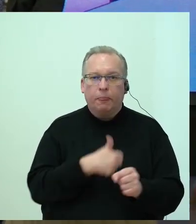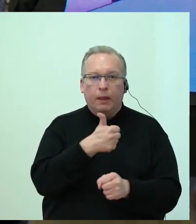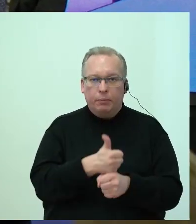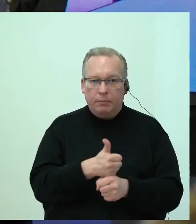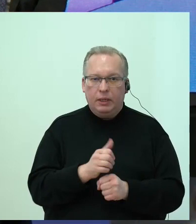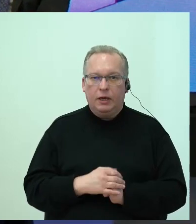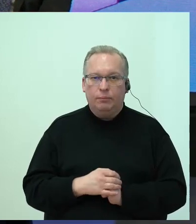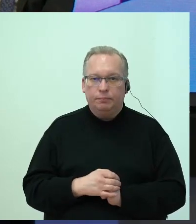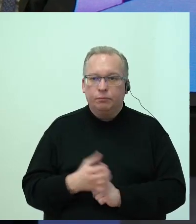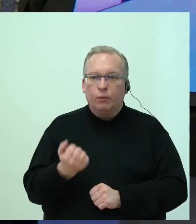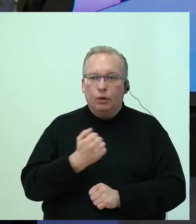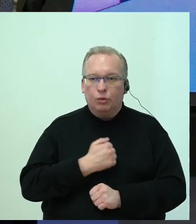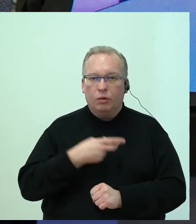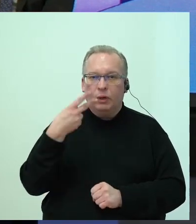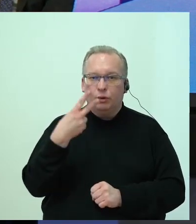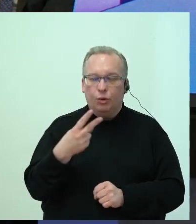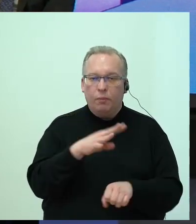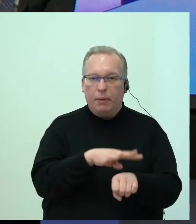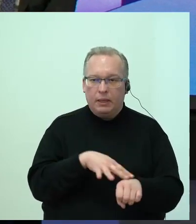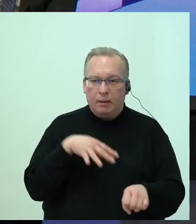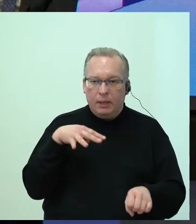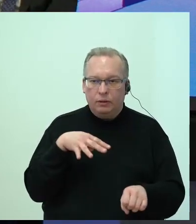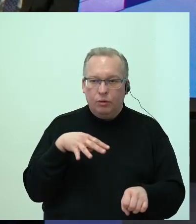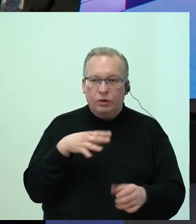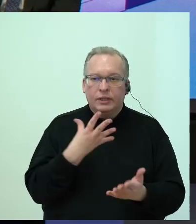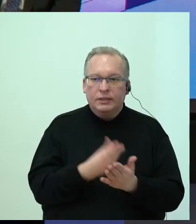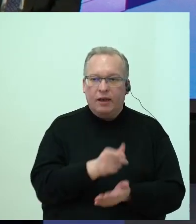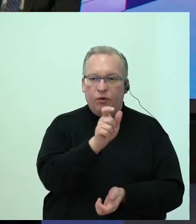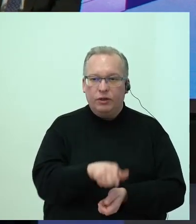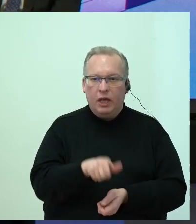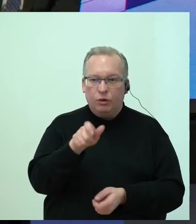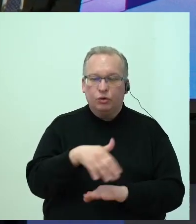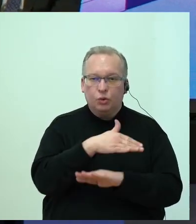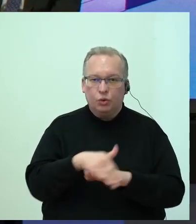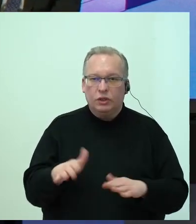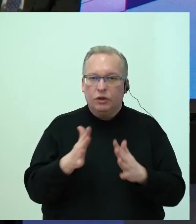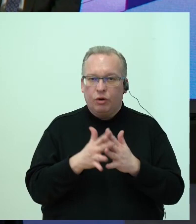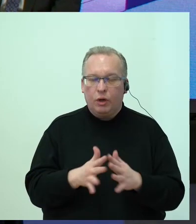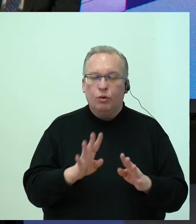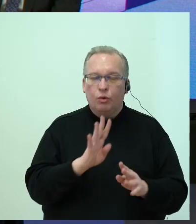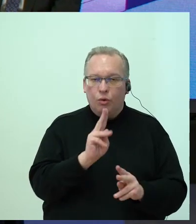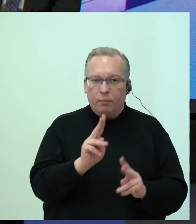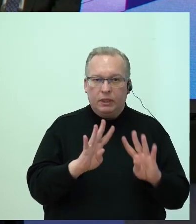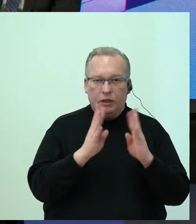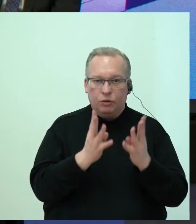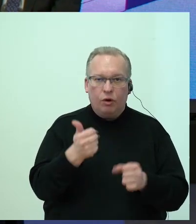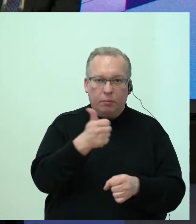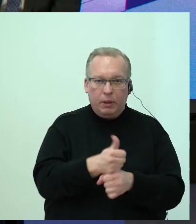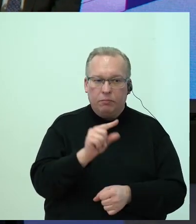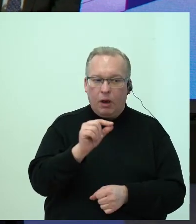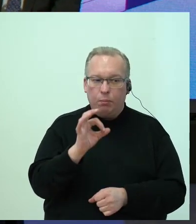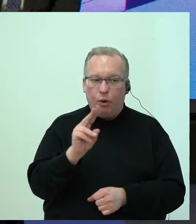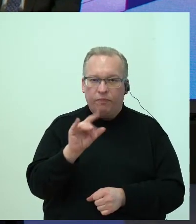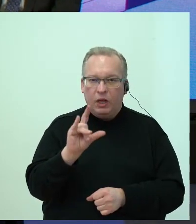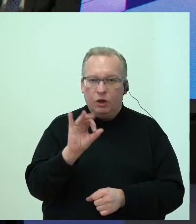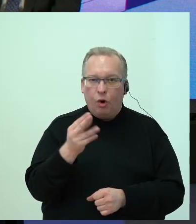pirmininkė. Turime du savo parlamento narius, užsienio reikalų komiteto pirmininką Žygimantą Povilionį